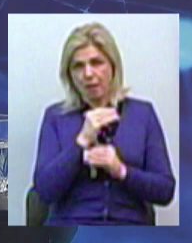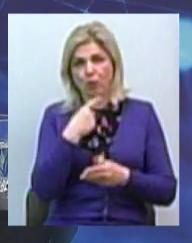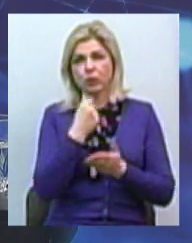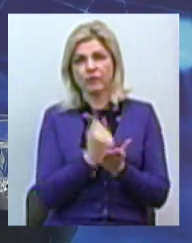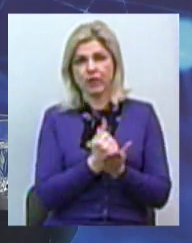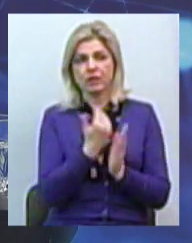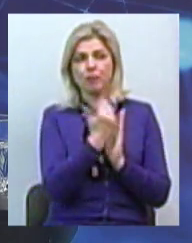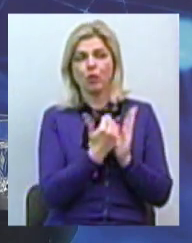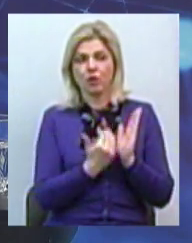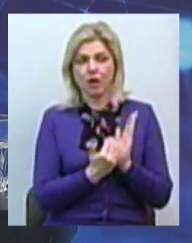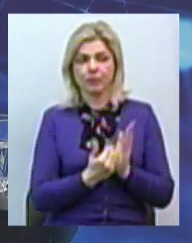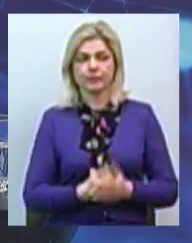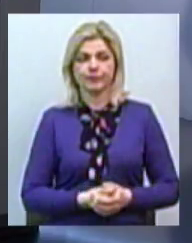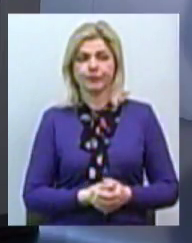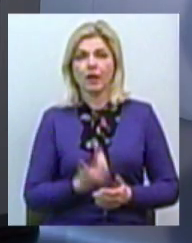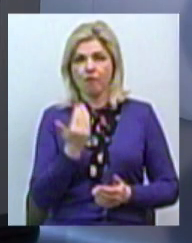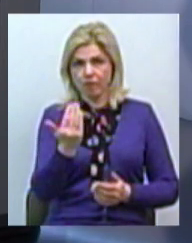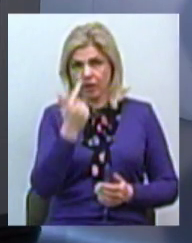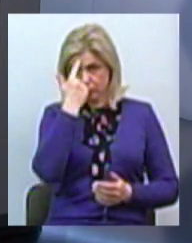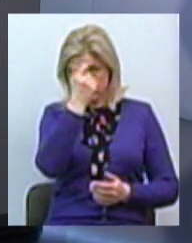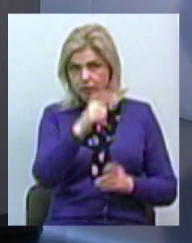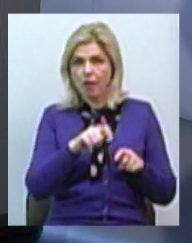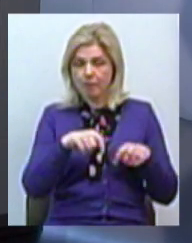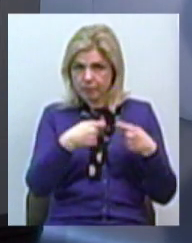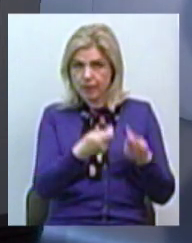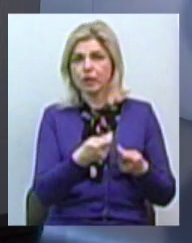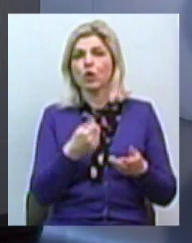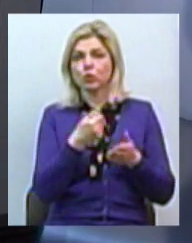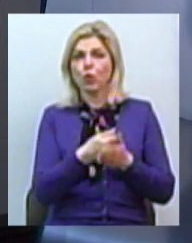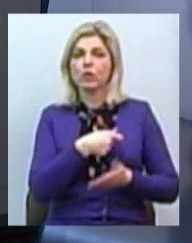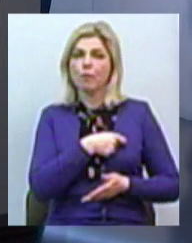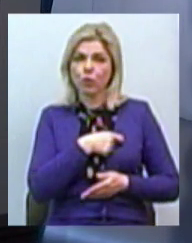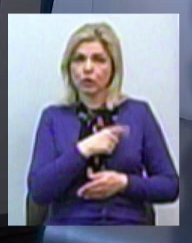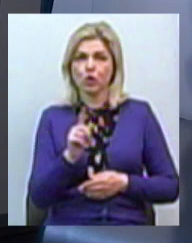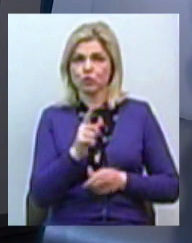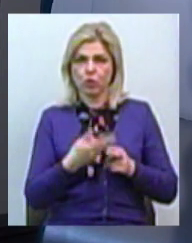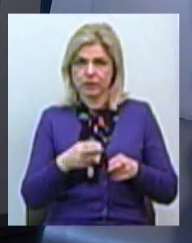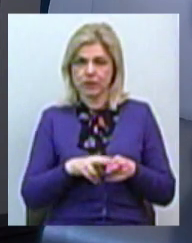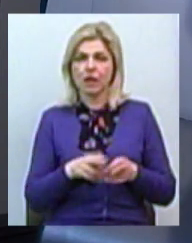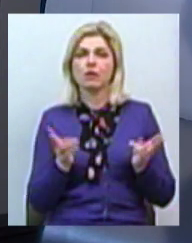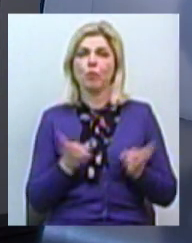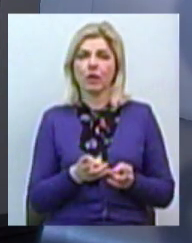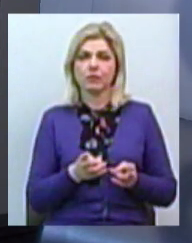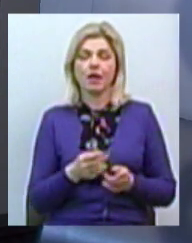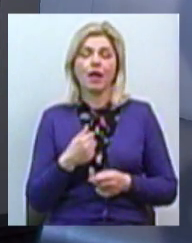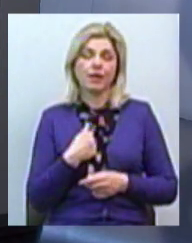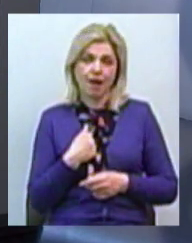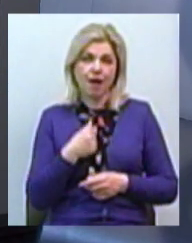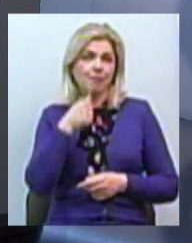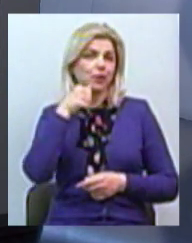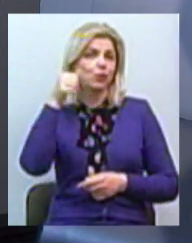доводите до депутатів, що це необхідне? Я минулого року намагався це зробити,